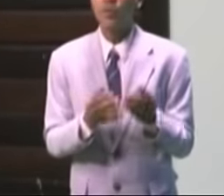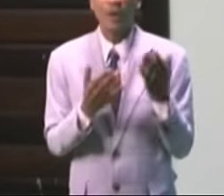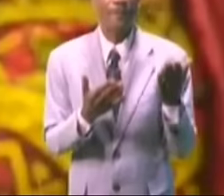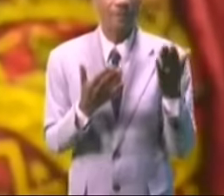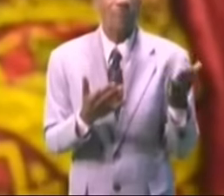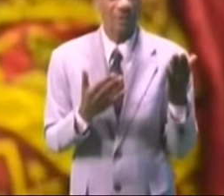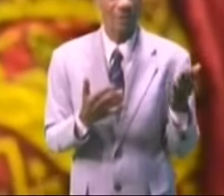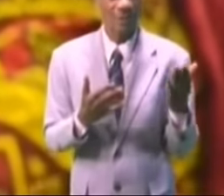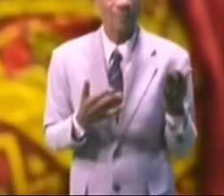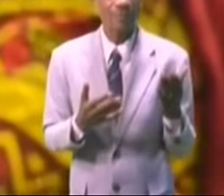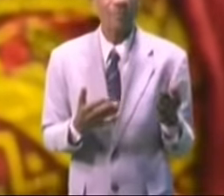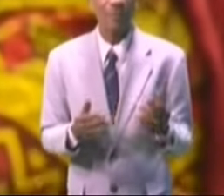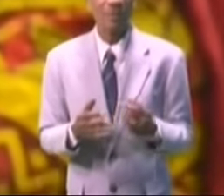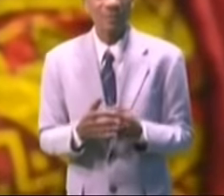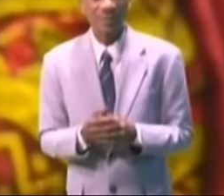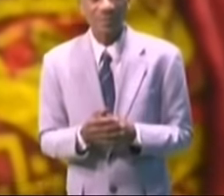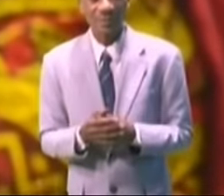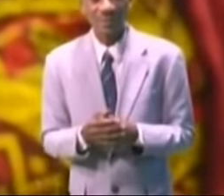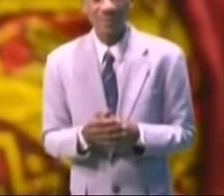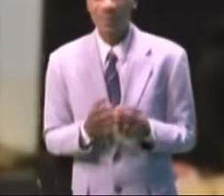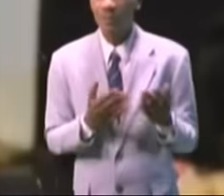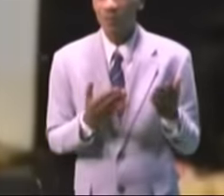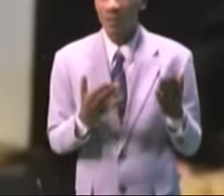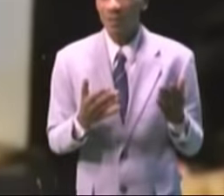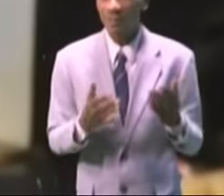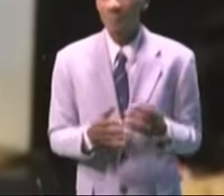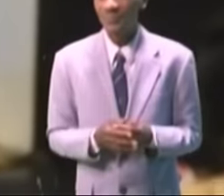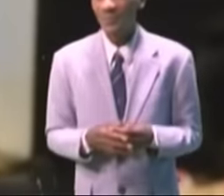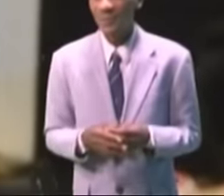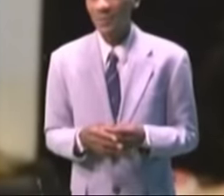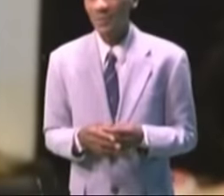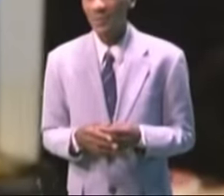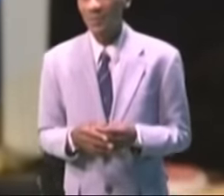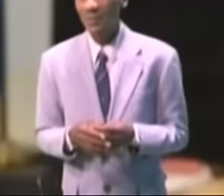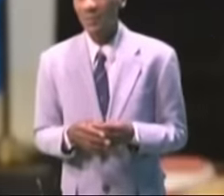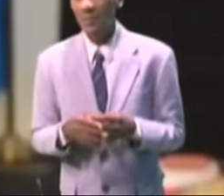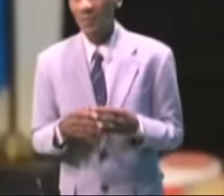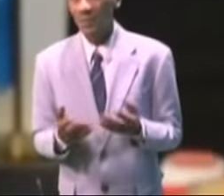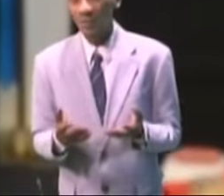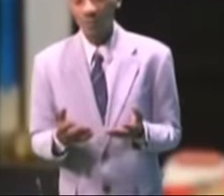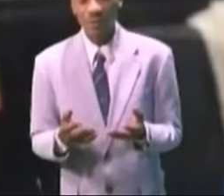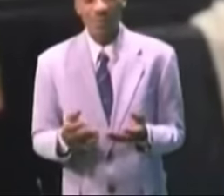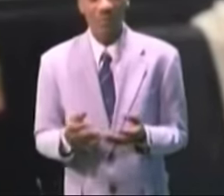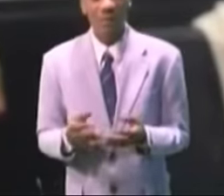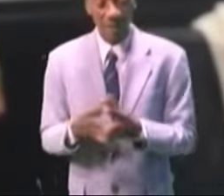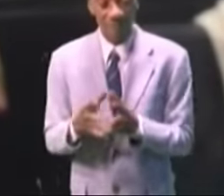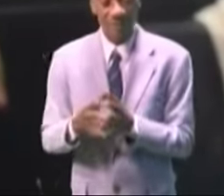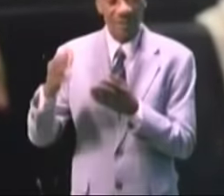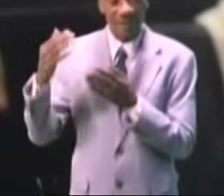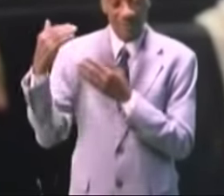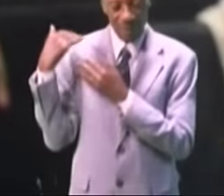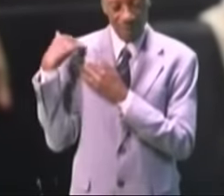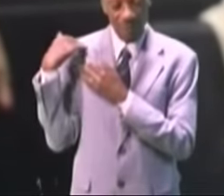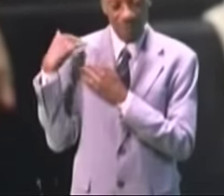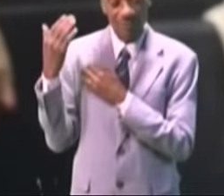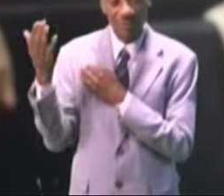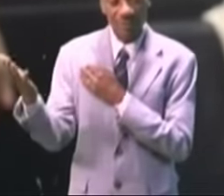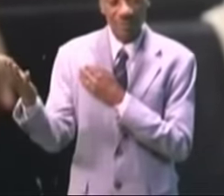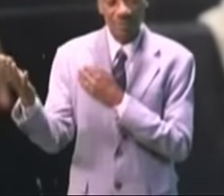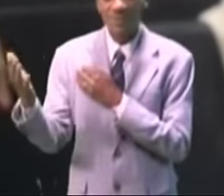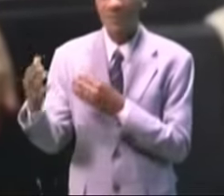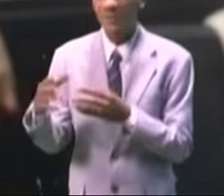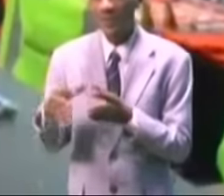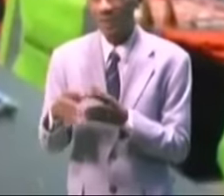en collaboration avec SARL, CEPI, Consting, une entreprise spécialisée en sécurité incendie autour de